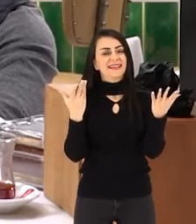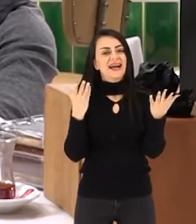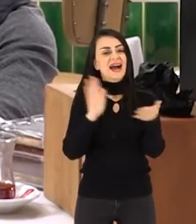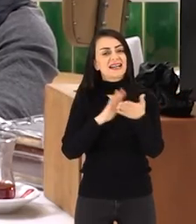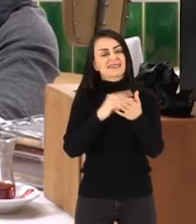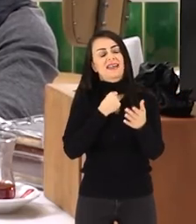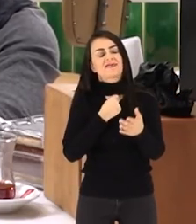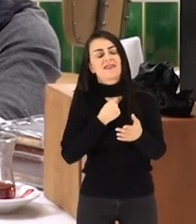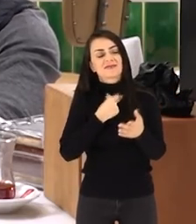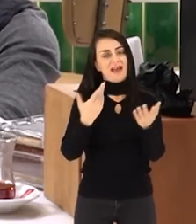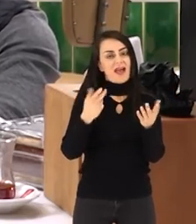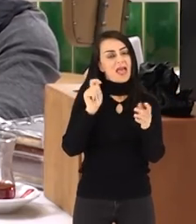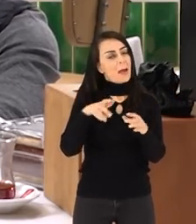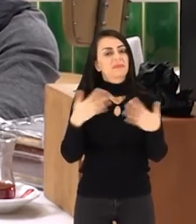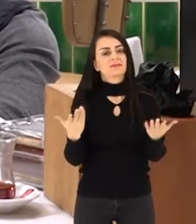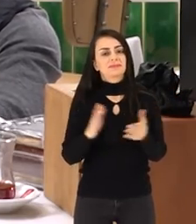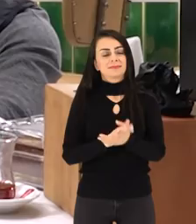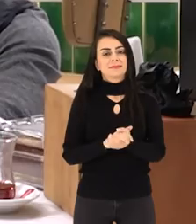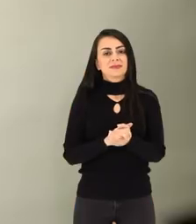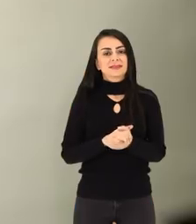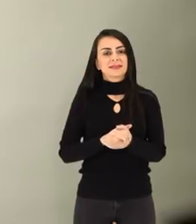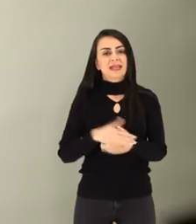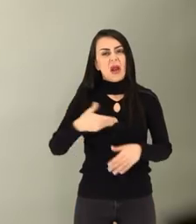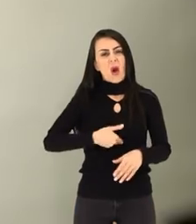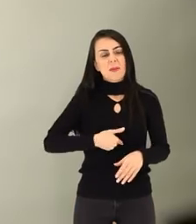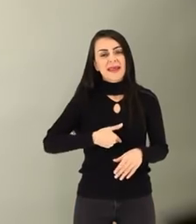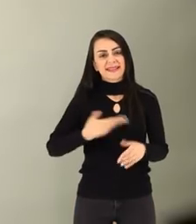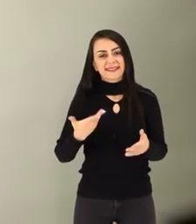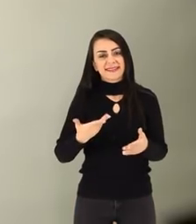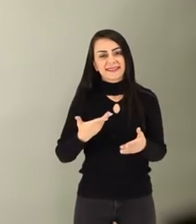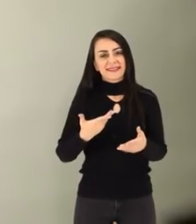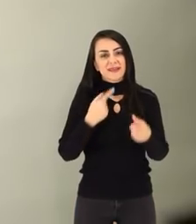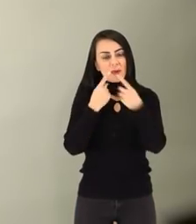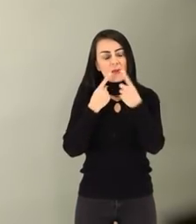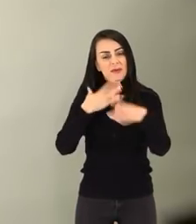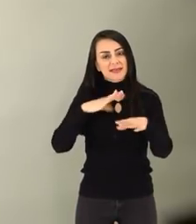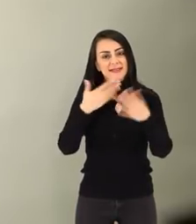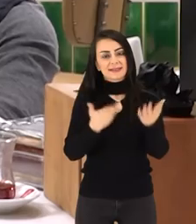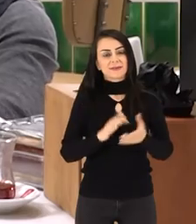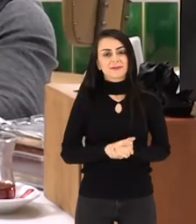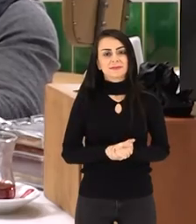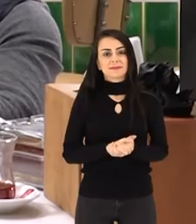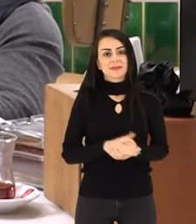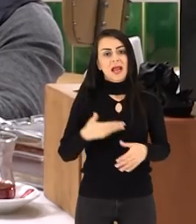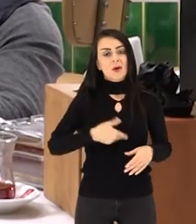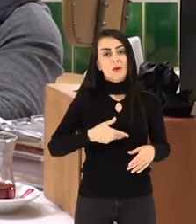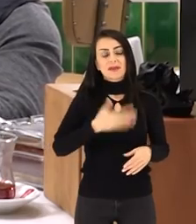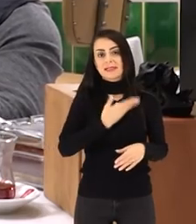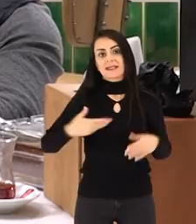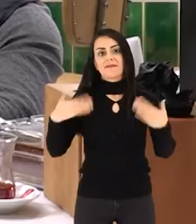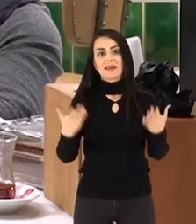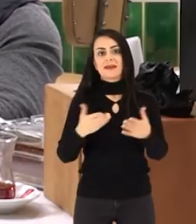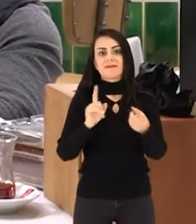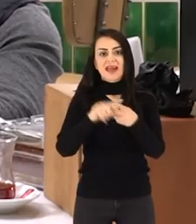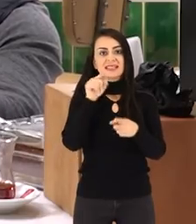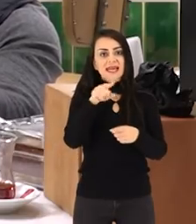yapıyorum çünkü buradan da sohbeti bir yere bağlayacağım yine. Eyvallah. Komedi. Ha evet. Komedi. Severim. %100 yapması gereken de birisin